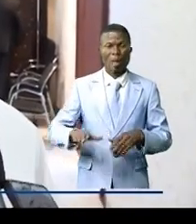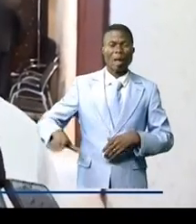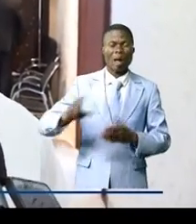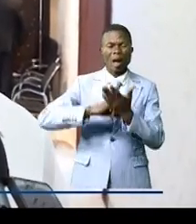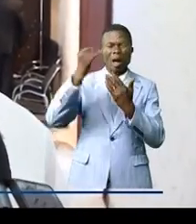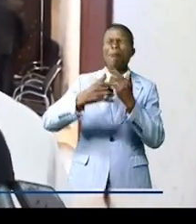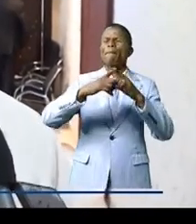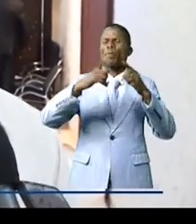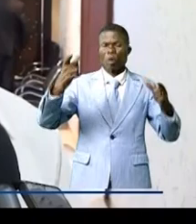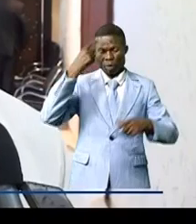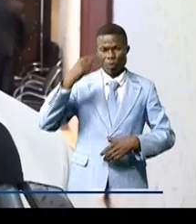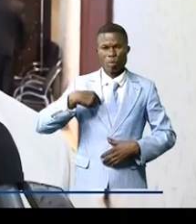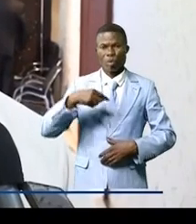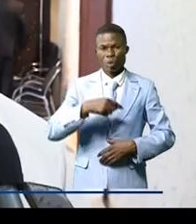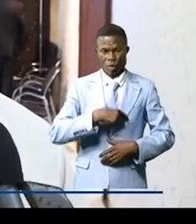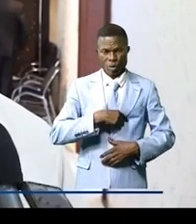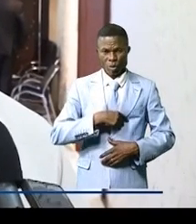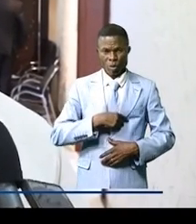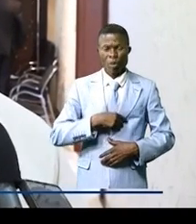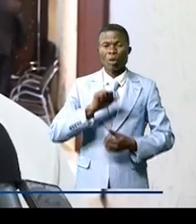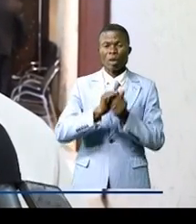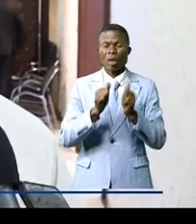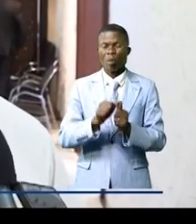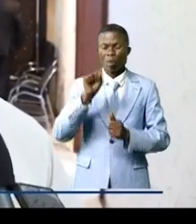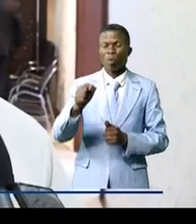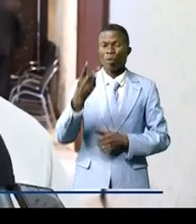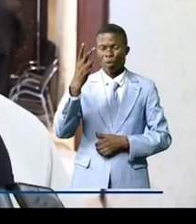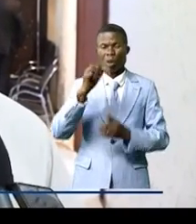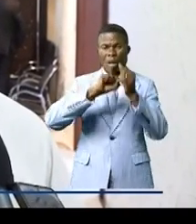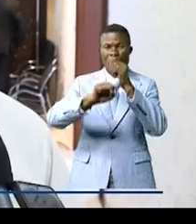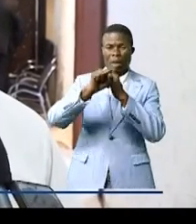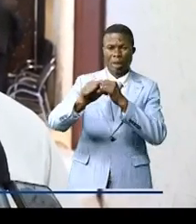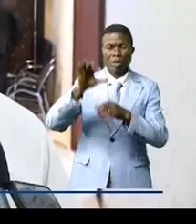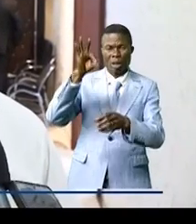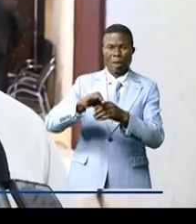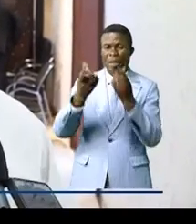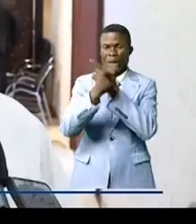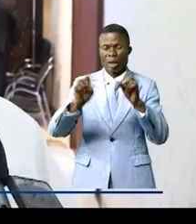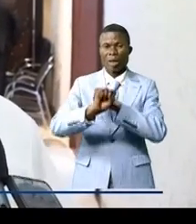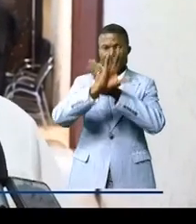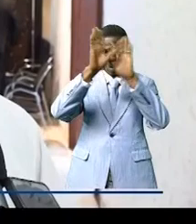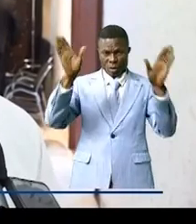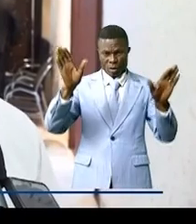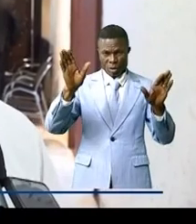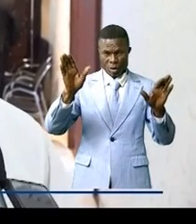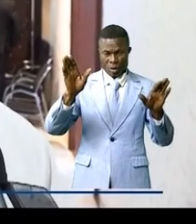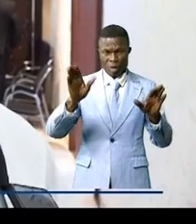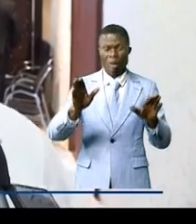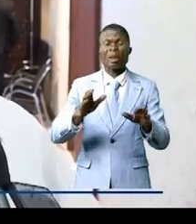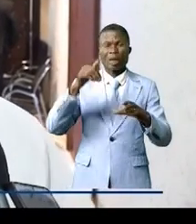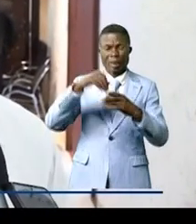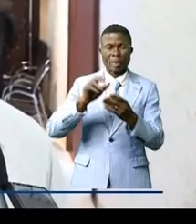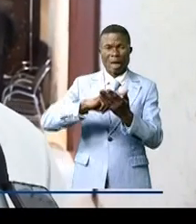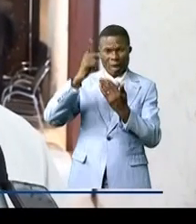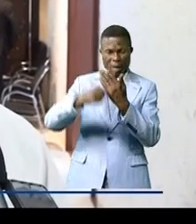programme, nous avons des priorités et la promotion des élections libres et transparentes font partie de ces